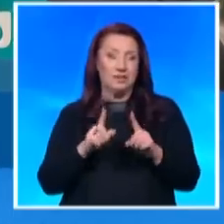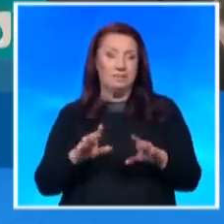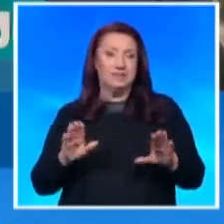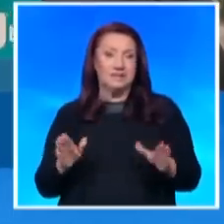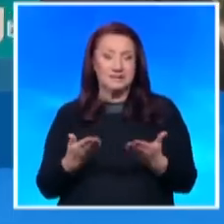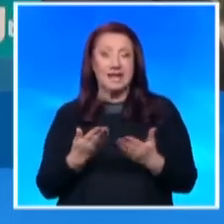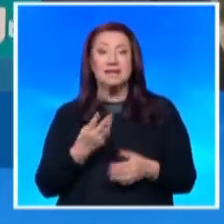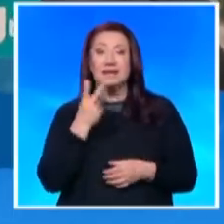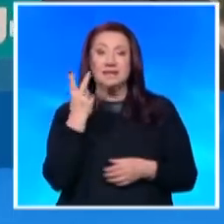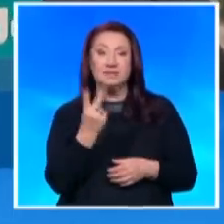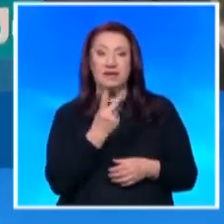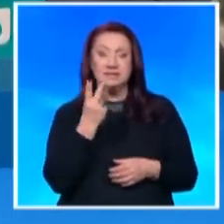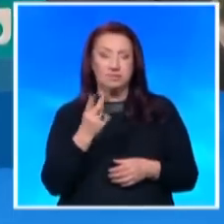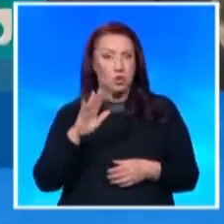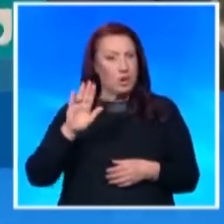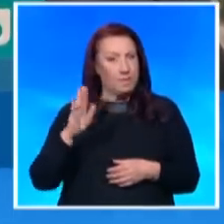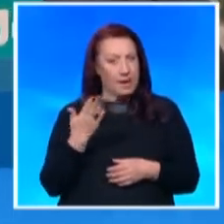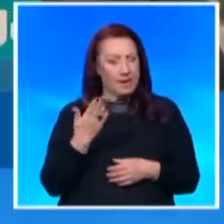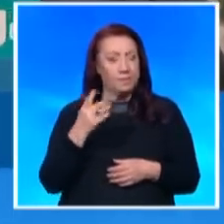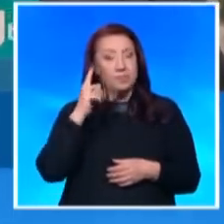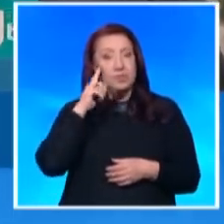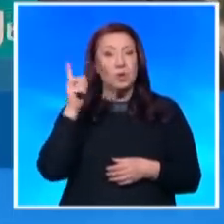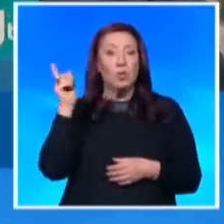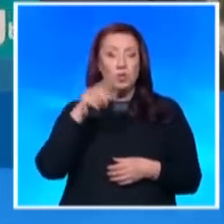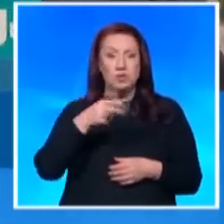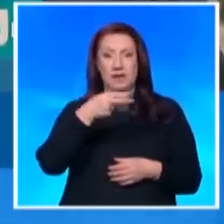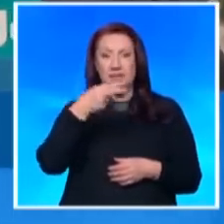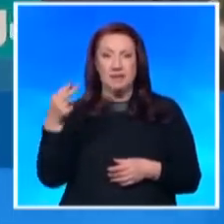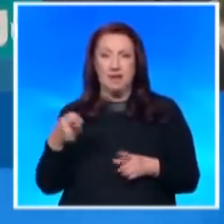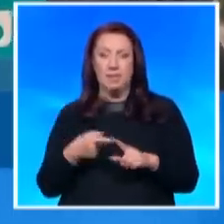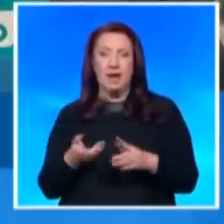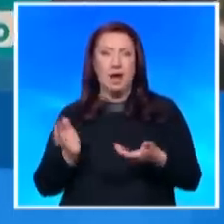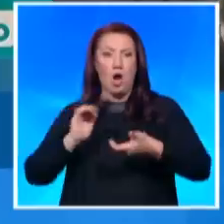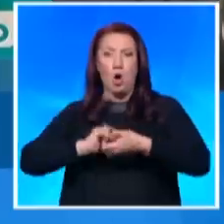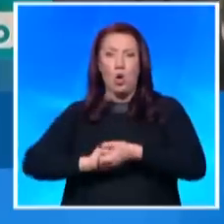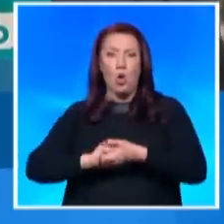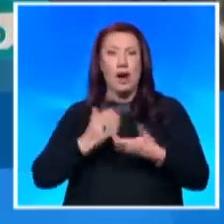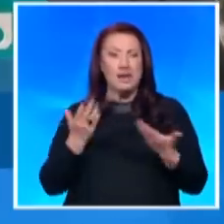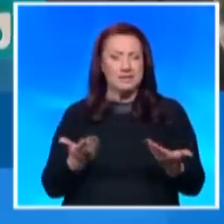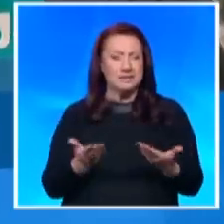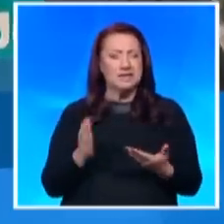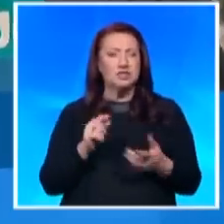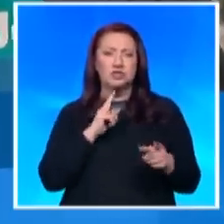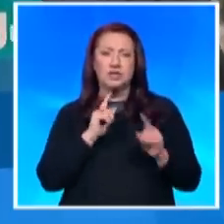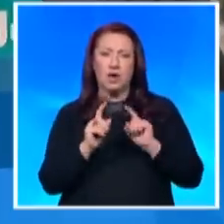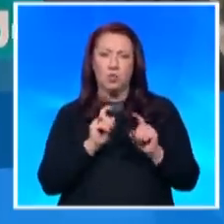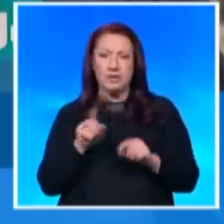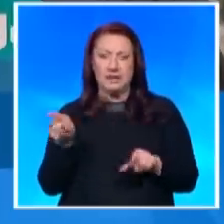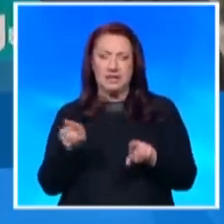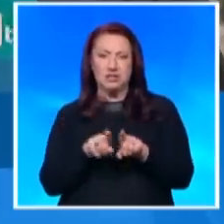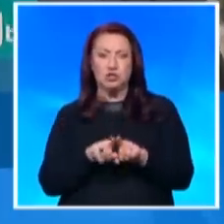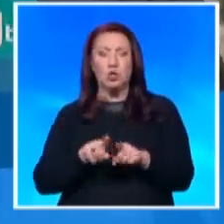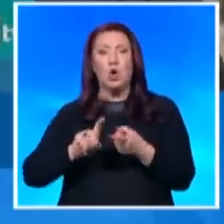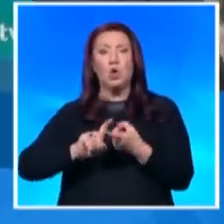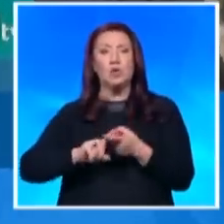22 май, а утре темата с коалиционните взаимоотношения и възможните преговори ще бъде коментирана и от Корнелия Нинова, която ще е